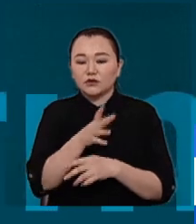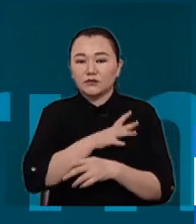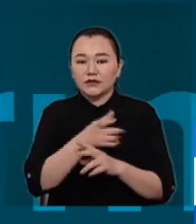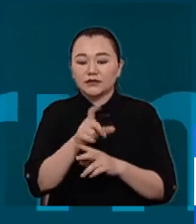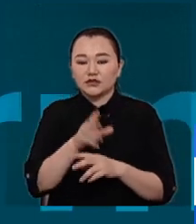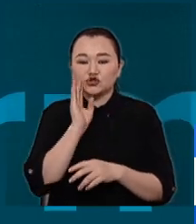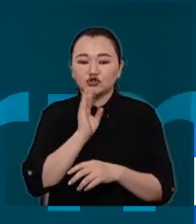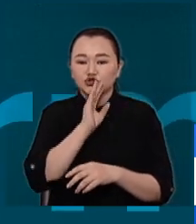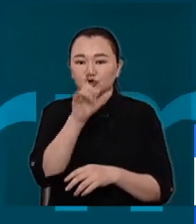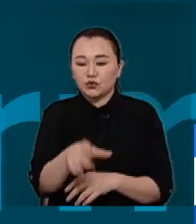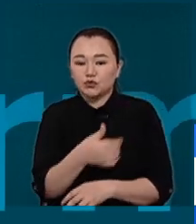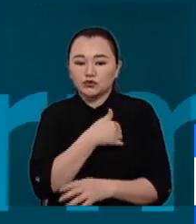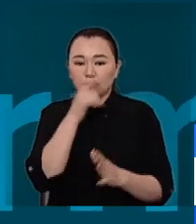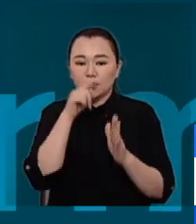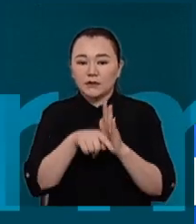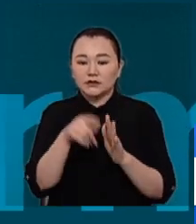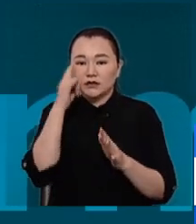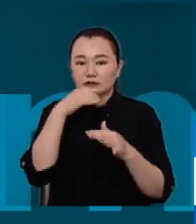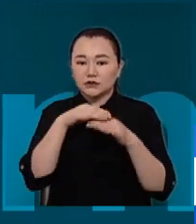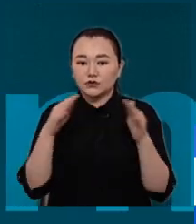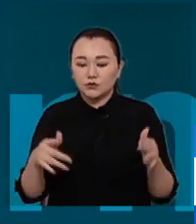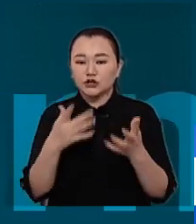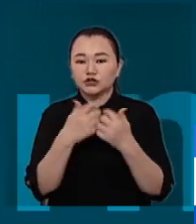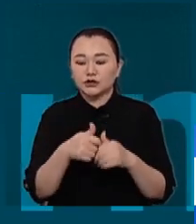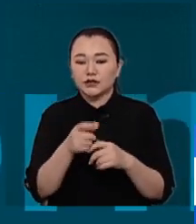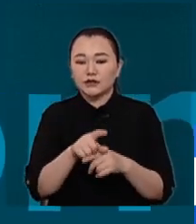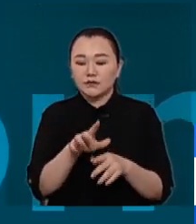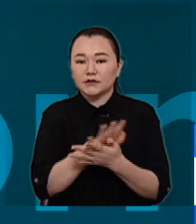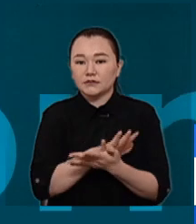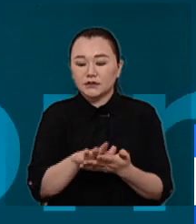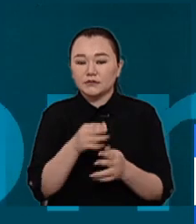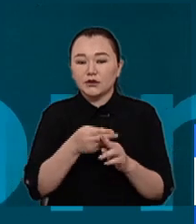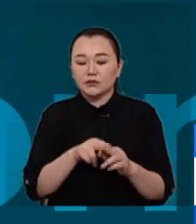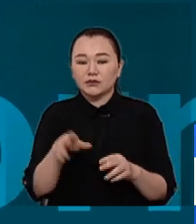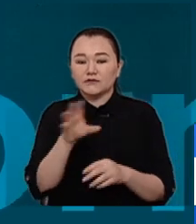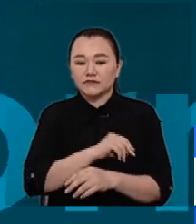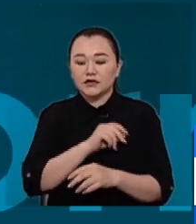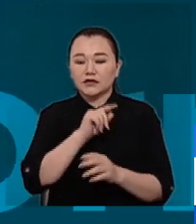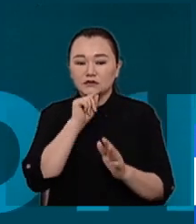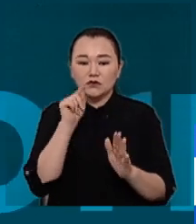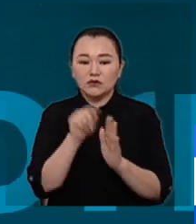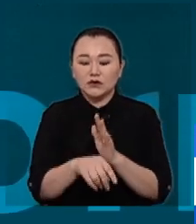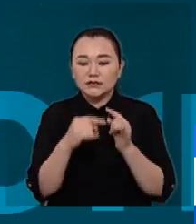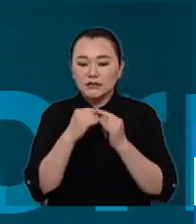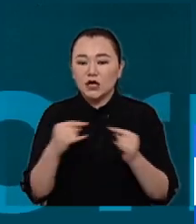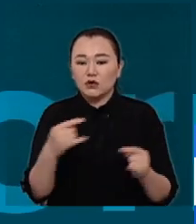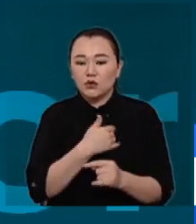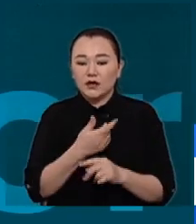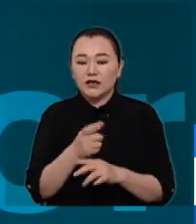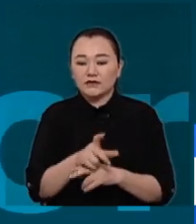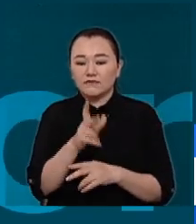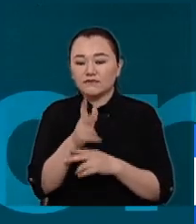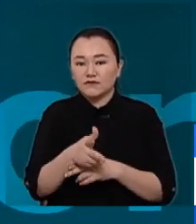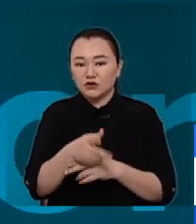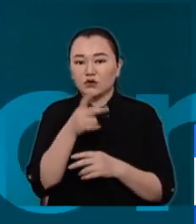этих кадрах женщина пыталась попасть в юрту. Она посчитала, что еда там бесплатная, и потому изо всех сил рвалась к дастархану. А на этом видео